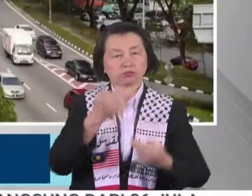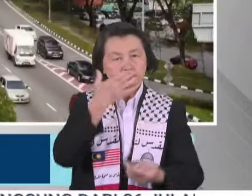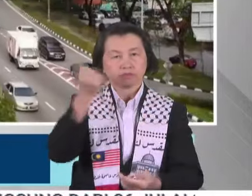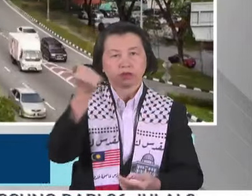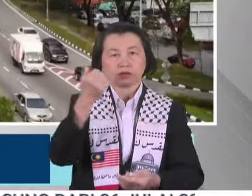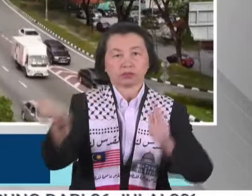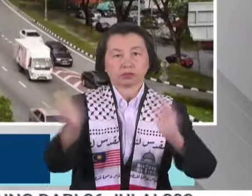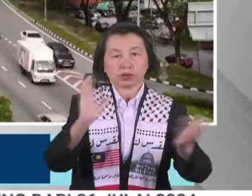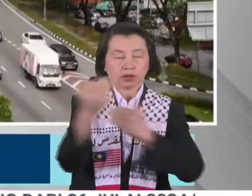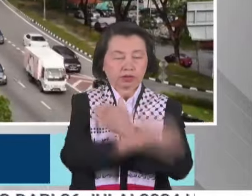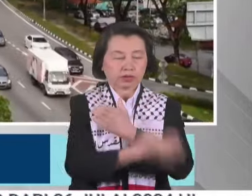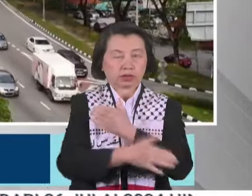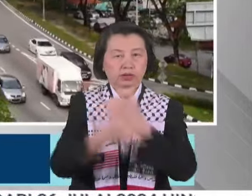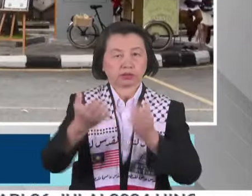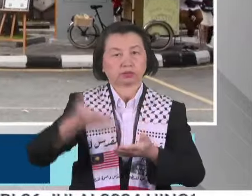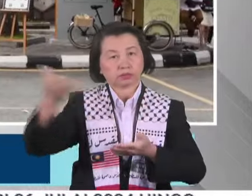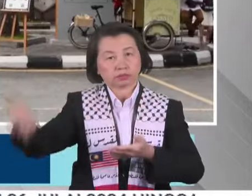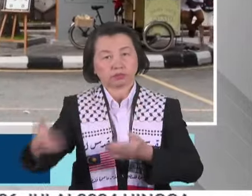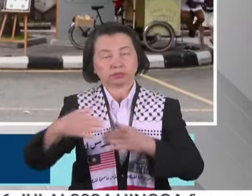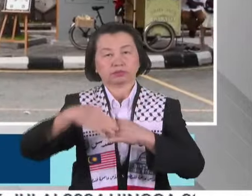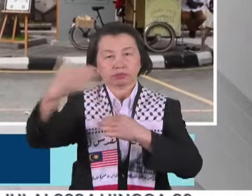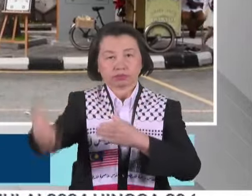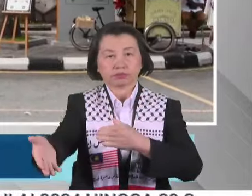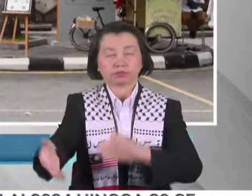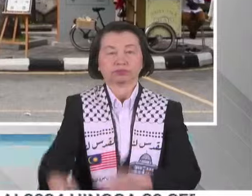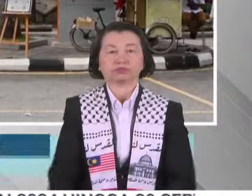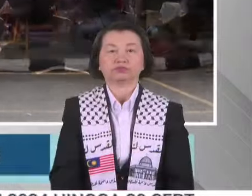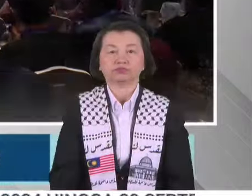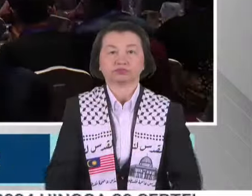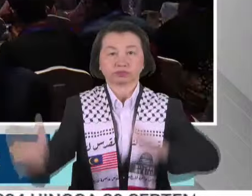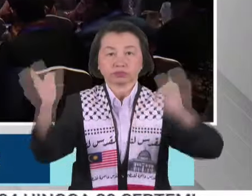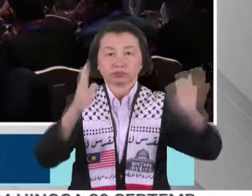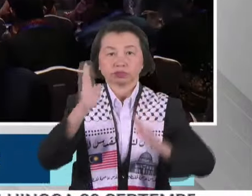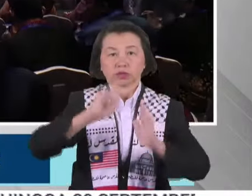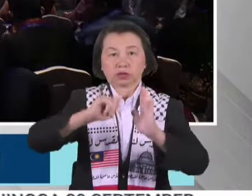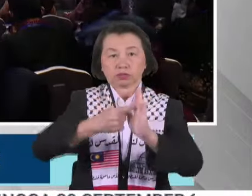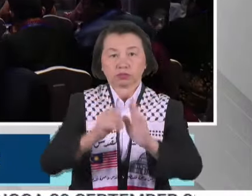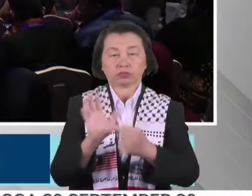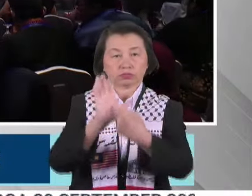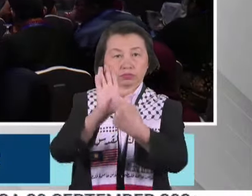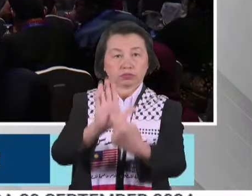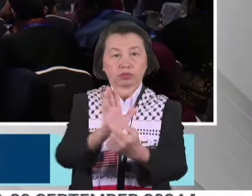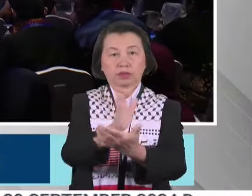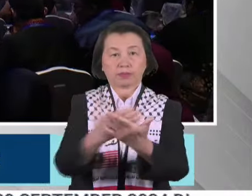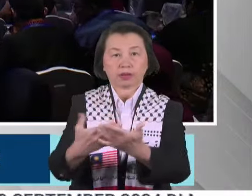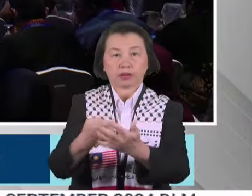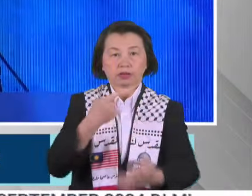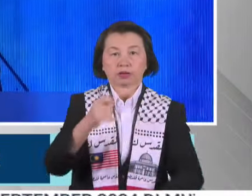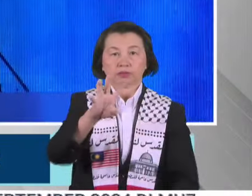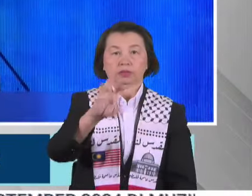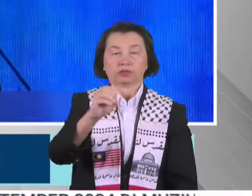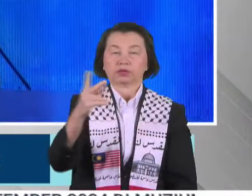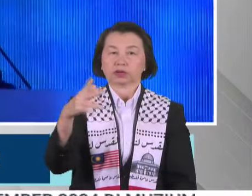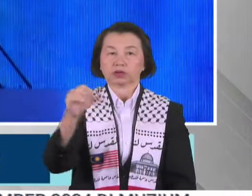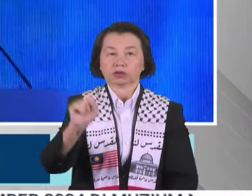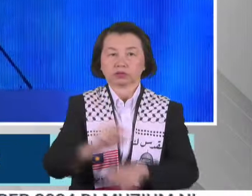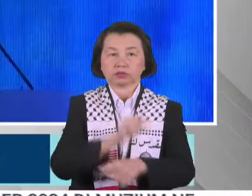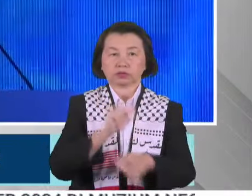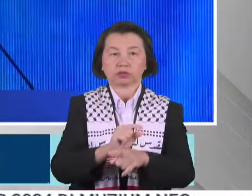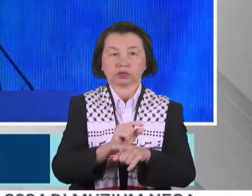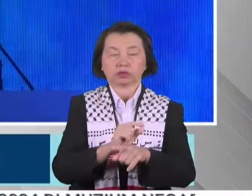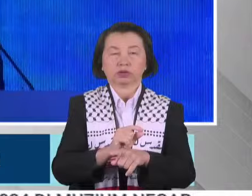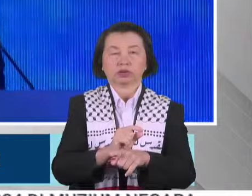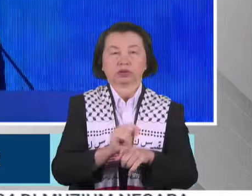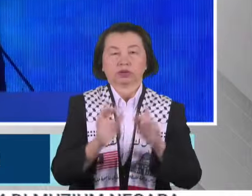kompetitif berbanding negara-negara jiran. Malaysia akan mula menampilkan sebahagian daripada 40 kes penggunaan